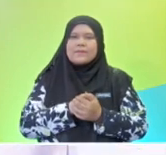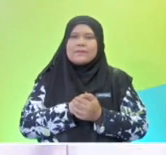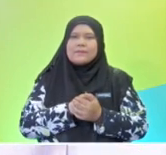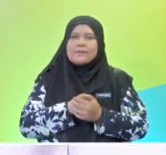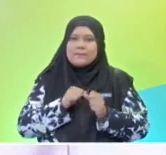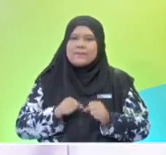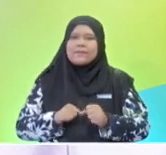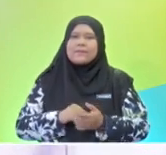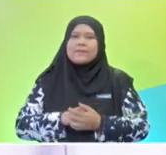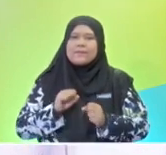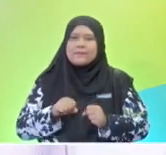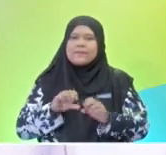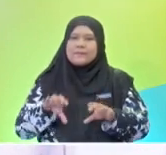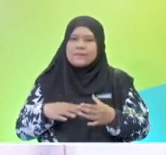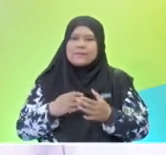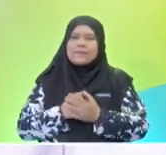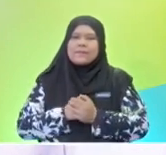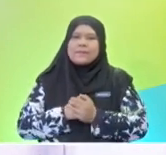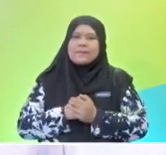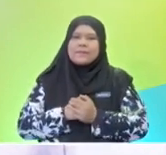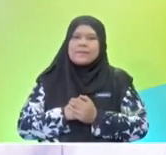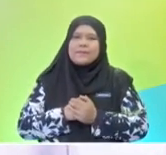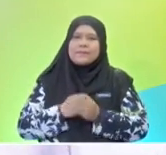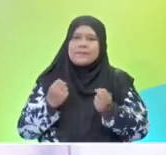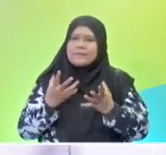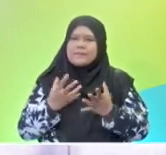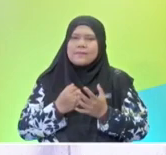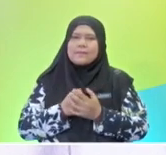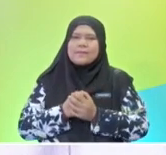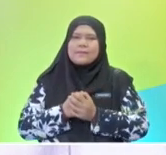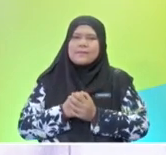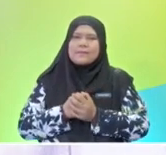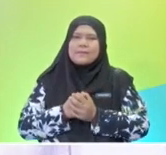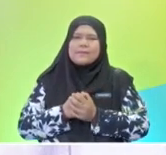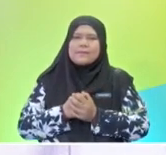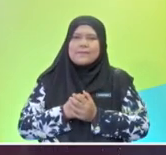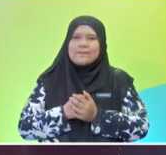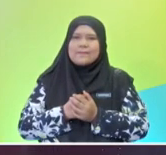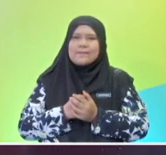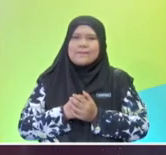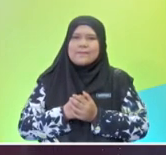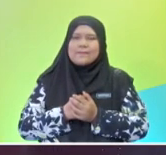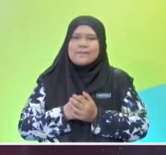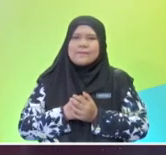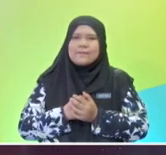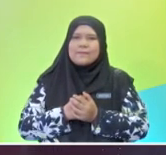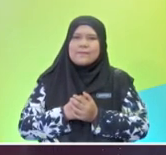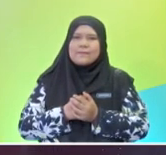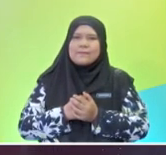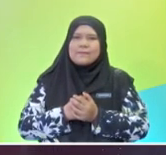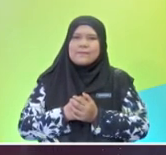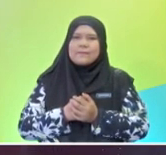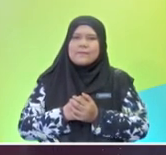boleh. Kita boleh buat. Okey. Baik. Baiklah cikgu, tu dia. Sekarang saya nak tanya cikgu, saya sudah